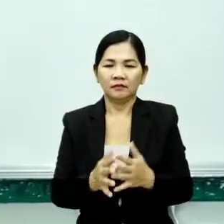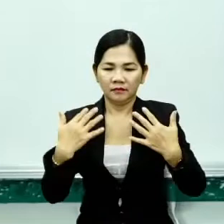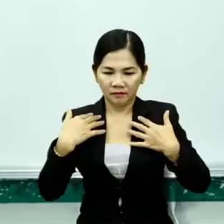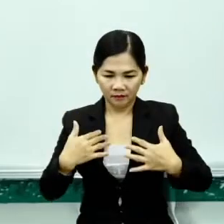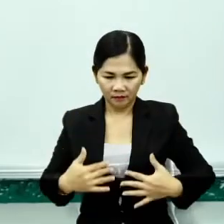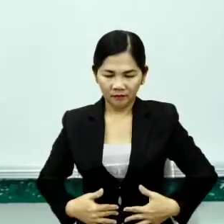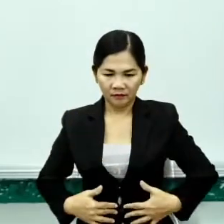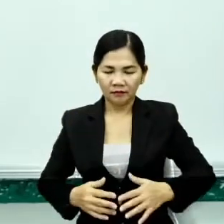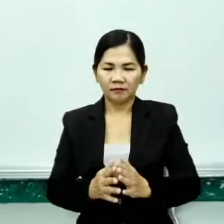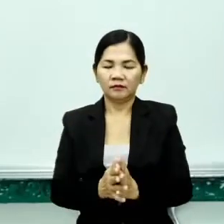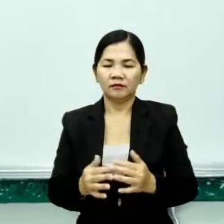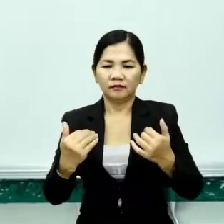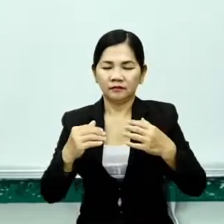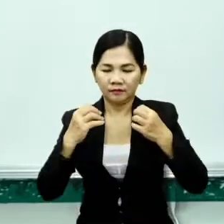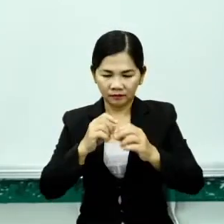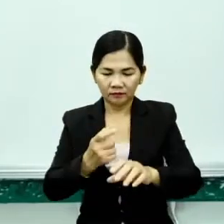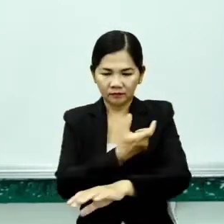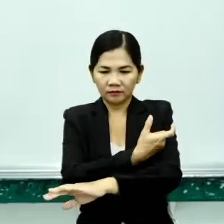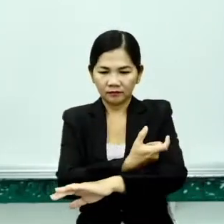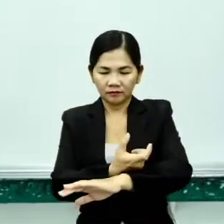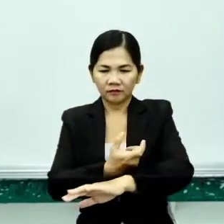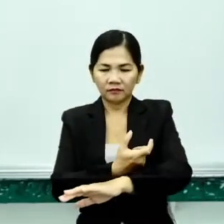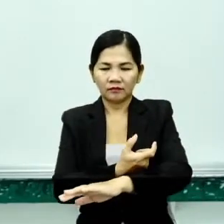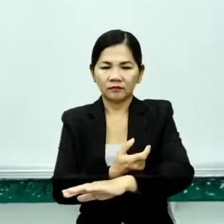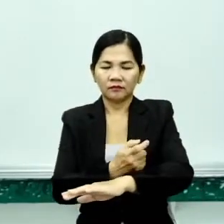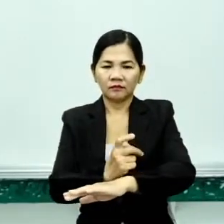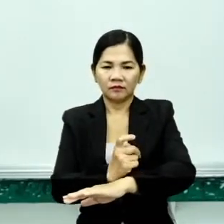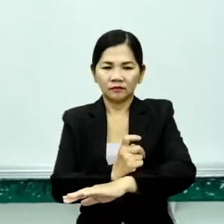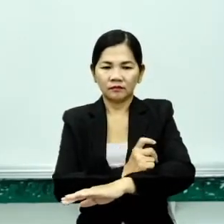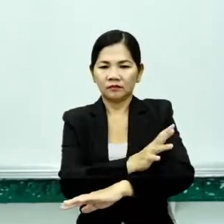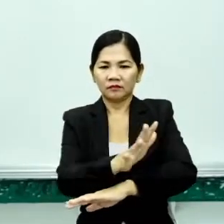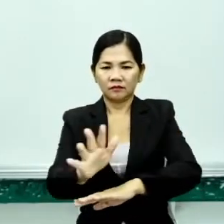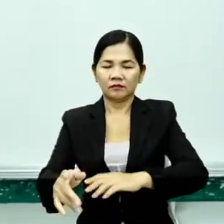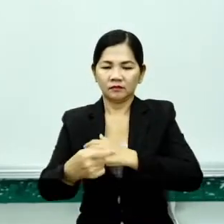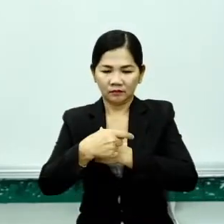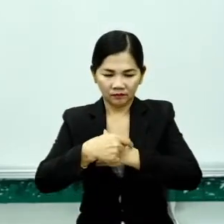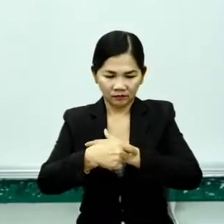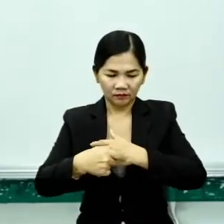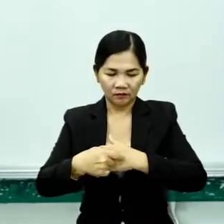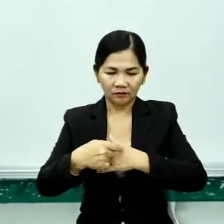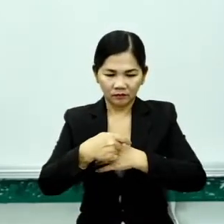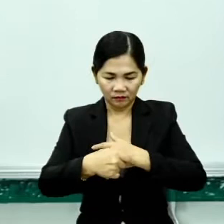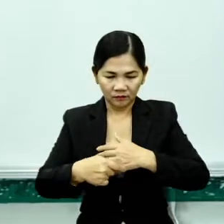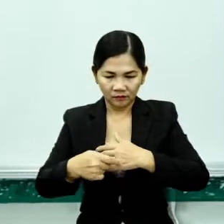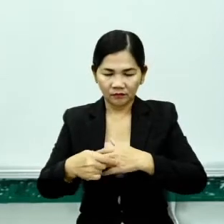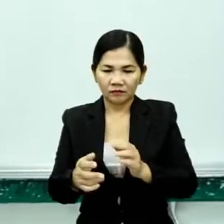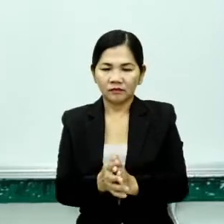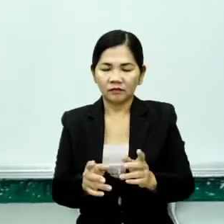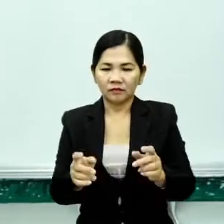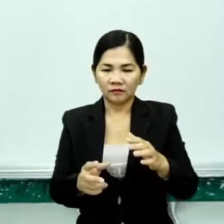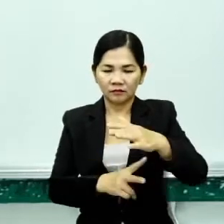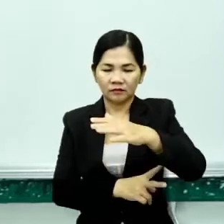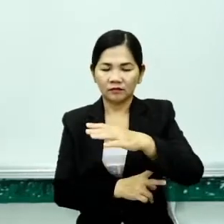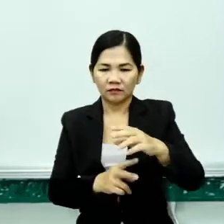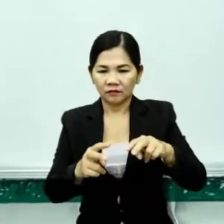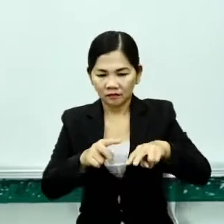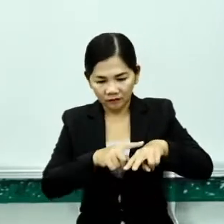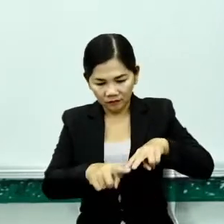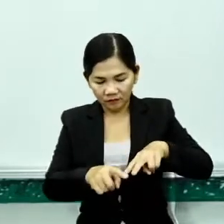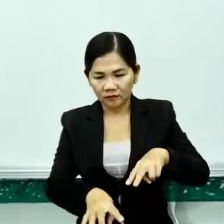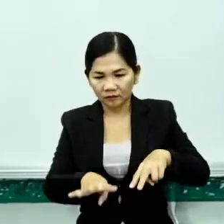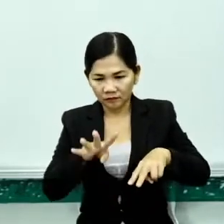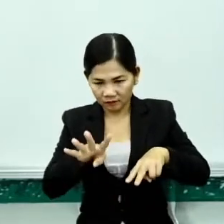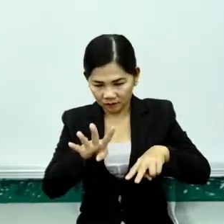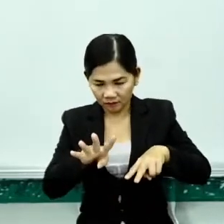được bảo vệ là con cha cứ cổ rộp đọc đói cha sổ cà là con cha cổ rộp đọc đói sổ cá cha miên chương clay clay chùm nuốn cha chùm